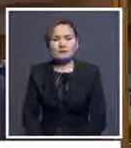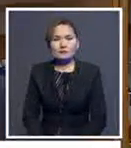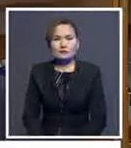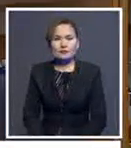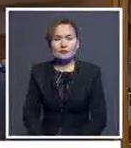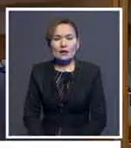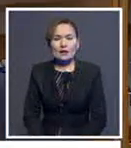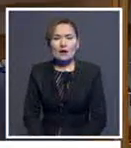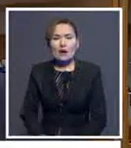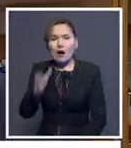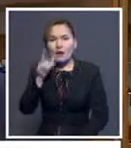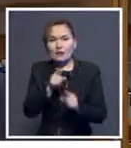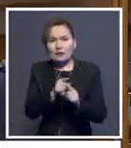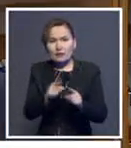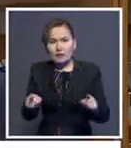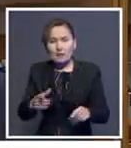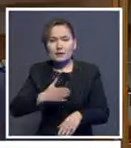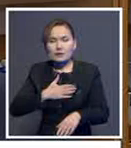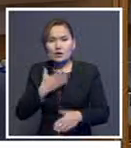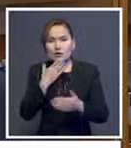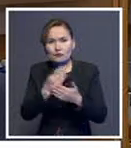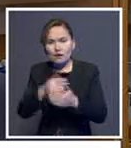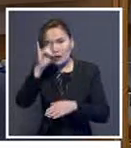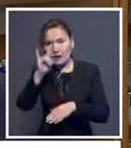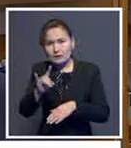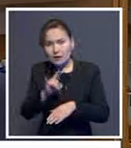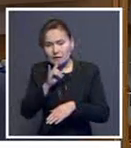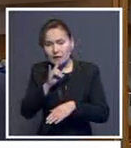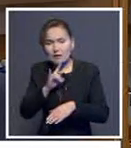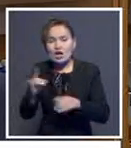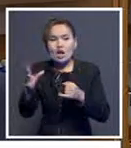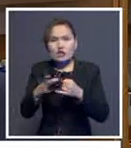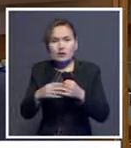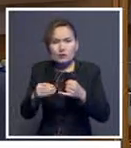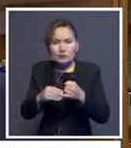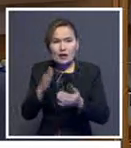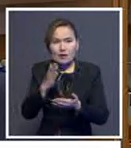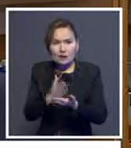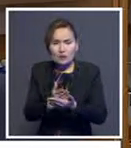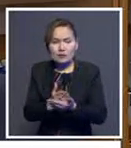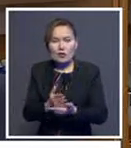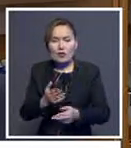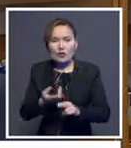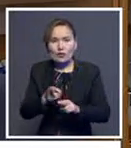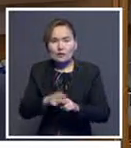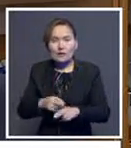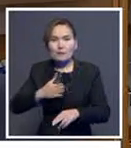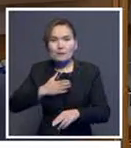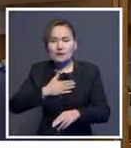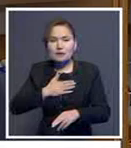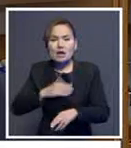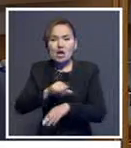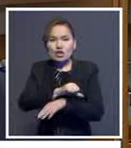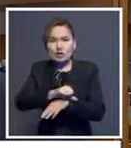Шамалы уақыттың ішінде тез арада біз шекараны делимитациялады. Демаркациялы, яғни осының арқасында біздің